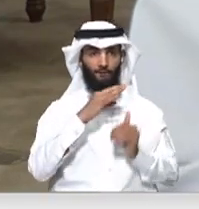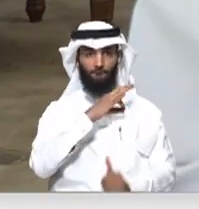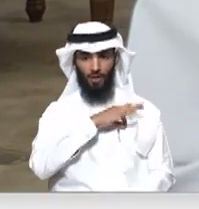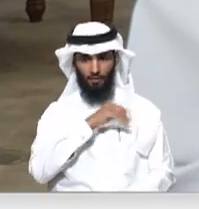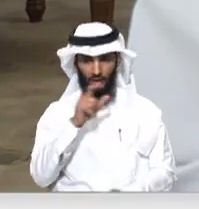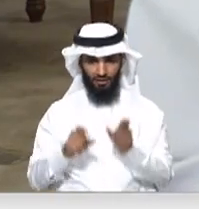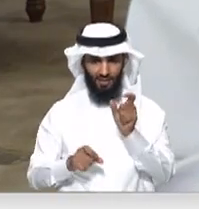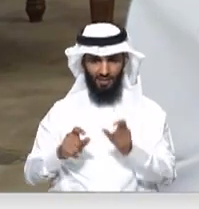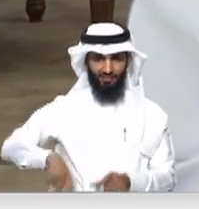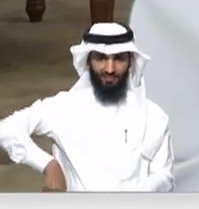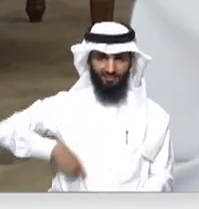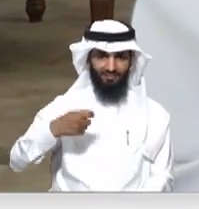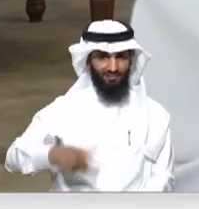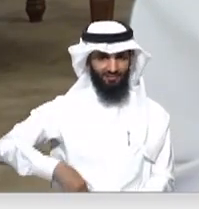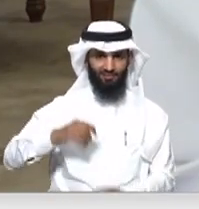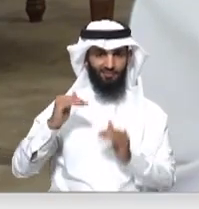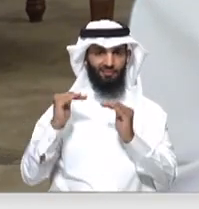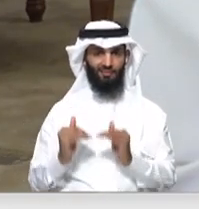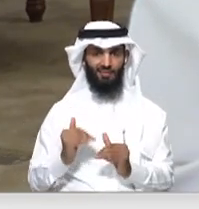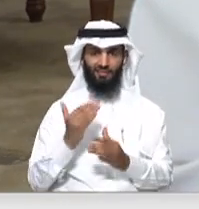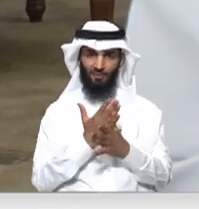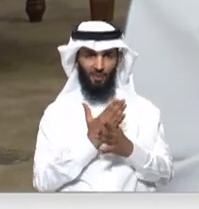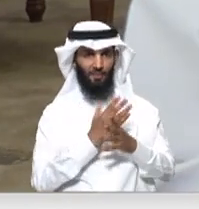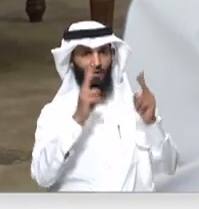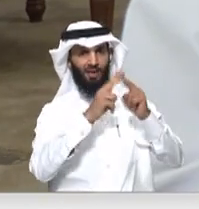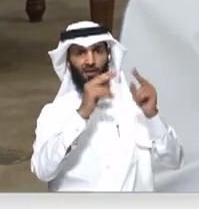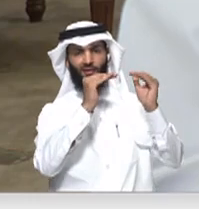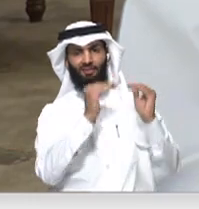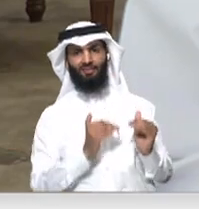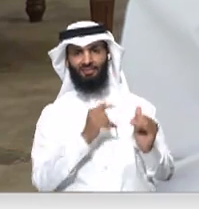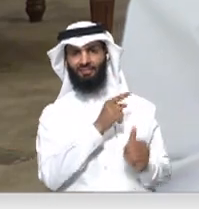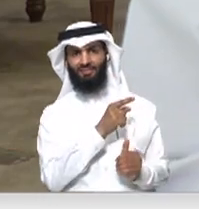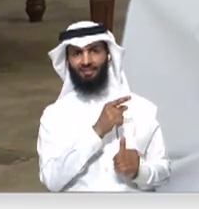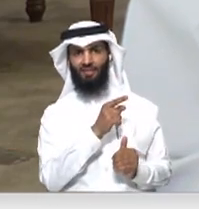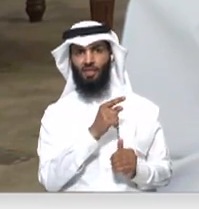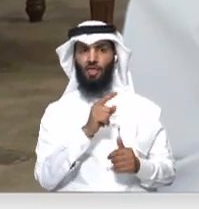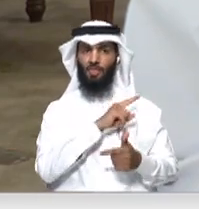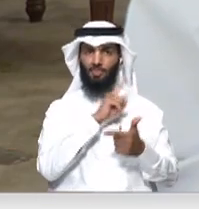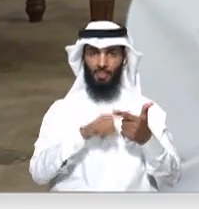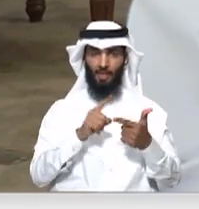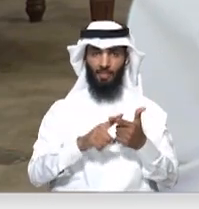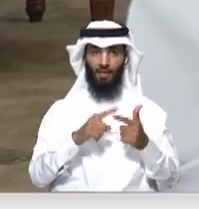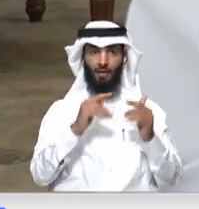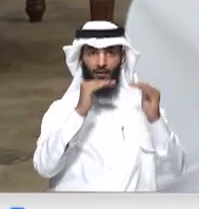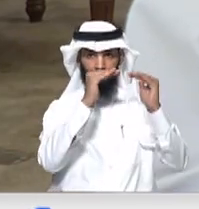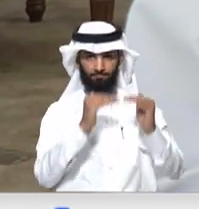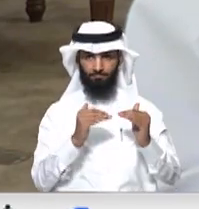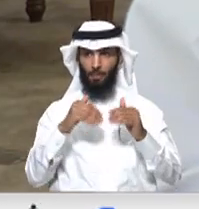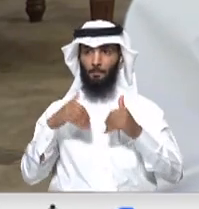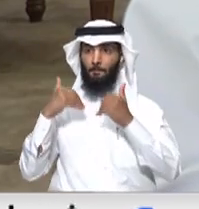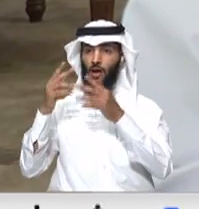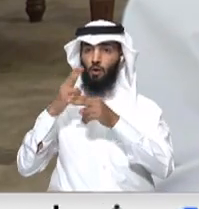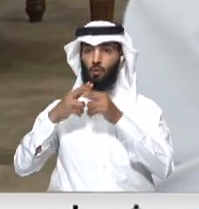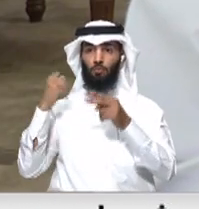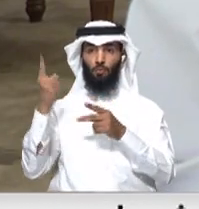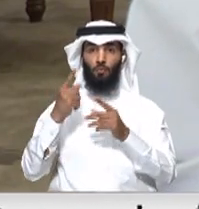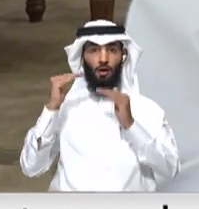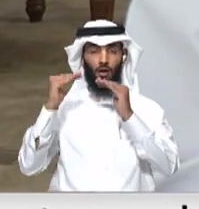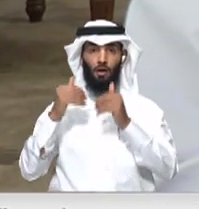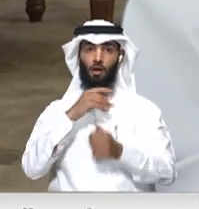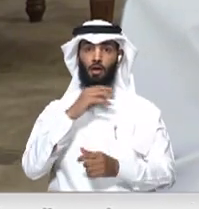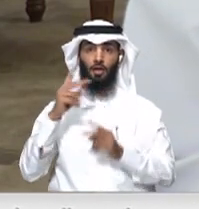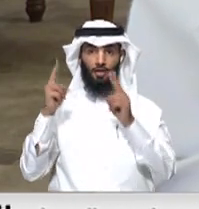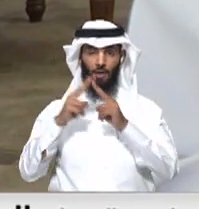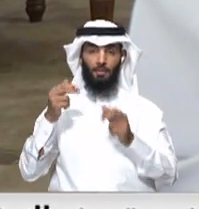المستهلك من المواطنين، كما يخفض الانبعاثات المؤثرة على البيئة نتيجة الوفرة في استهلاك الوقود في محطات التوليد، لا سيما وأن